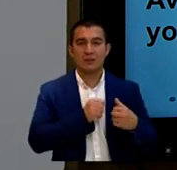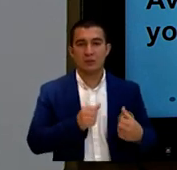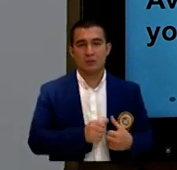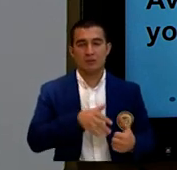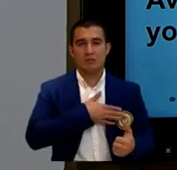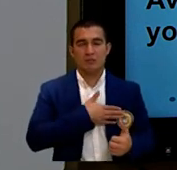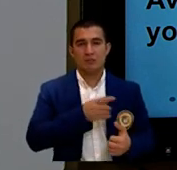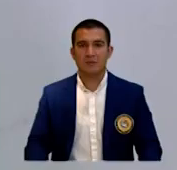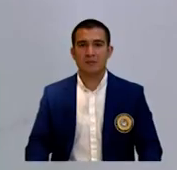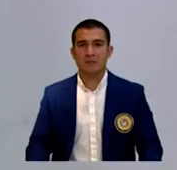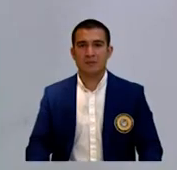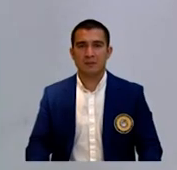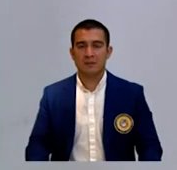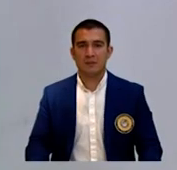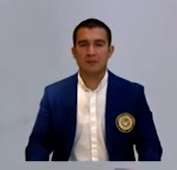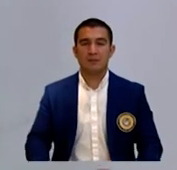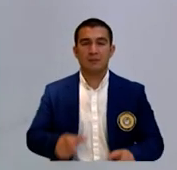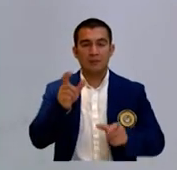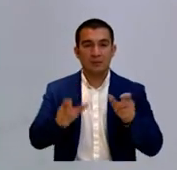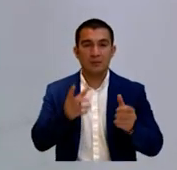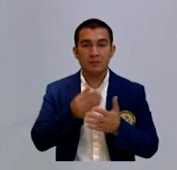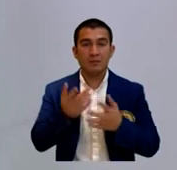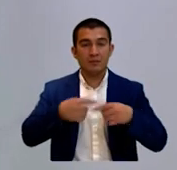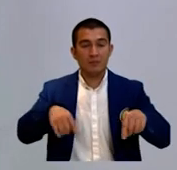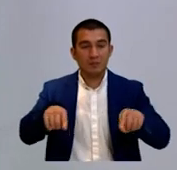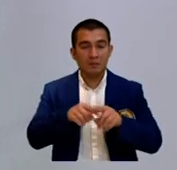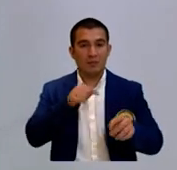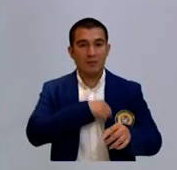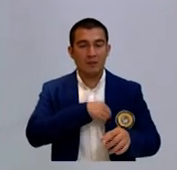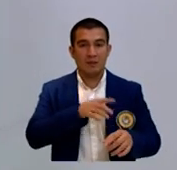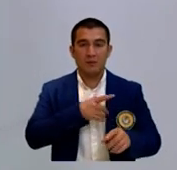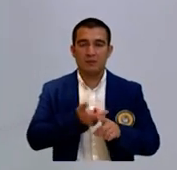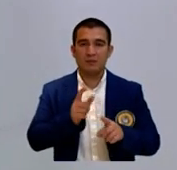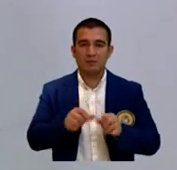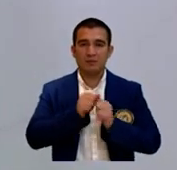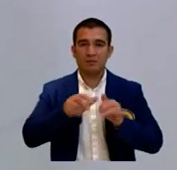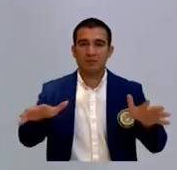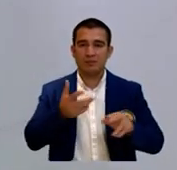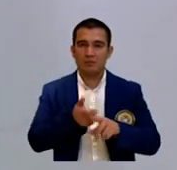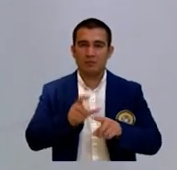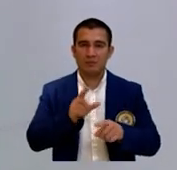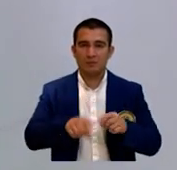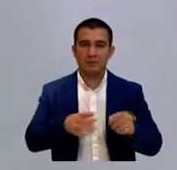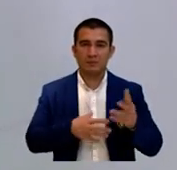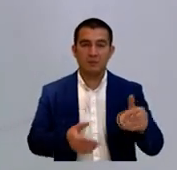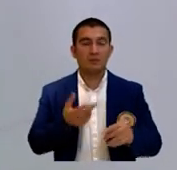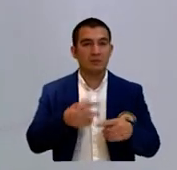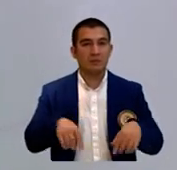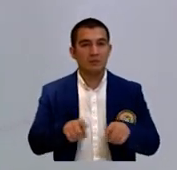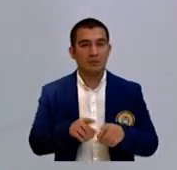ham tez joy oldi. Xalq ommasi orasida yoyilishiga xizmat qildi.